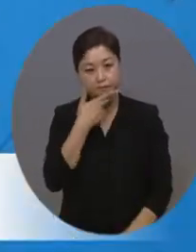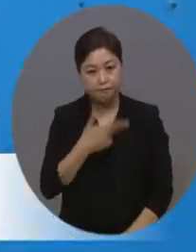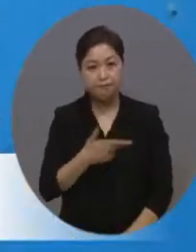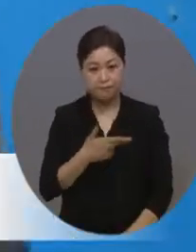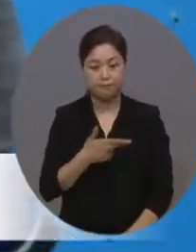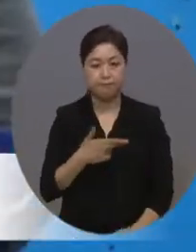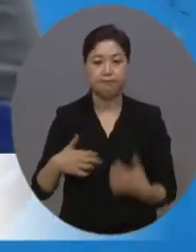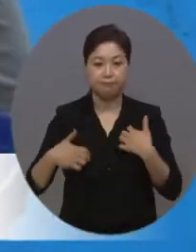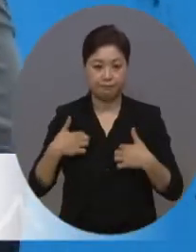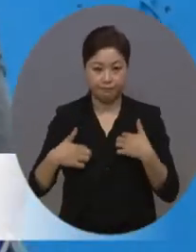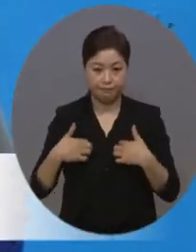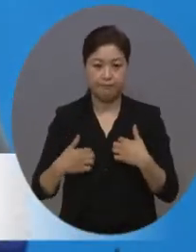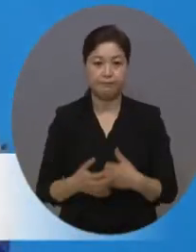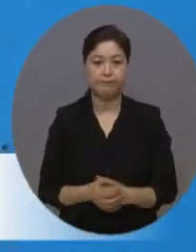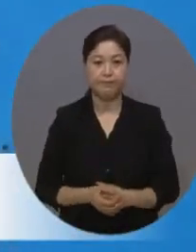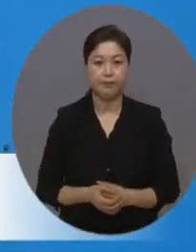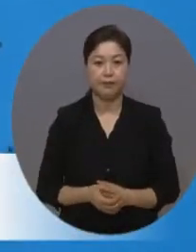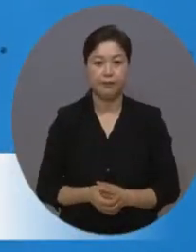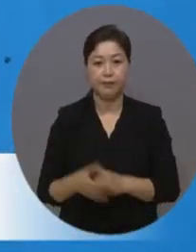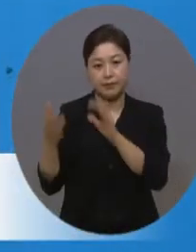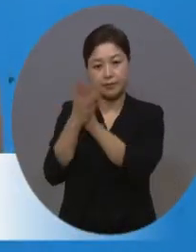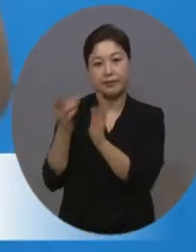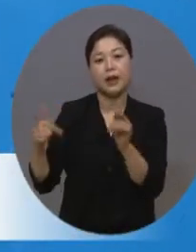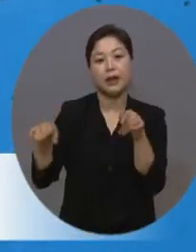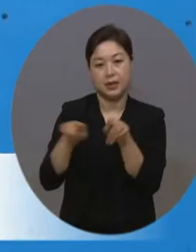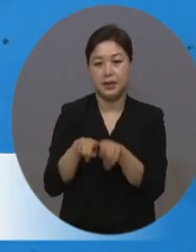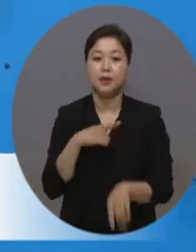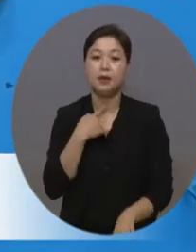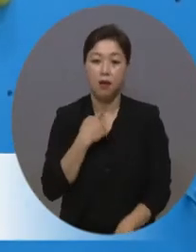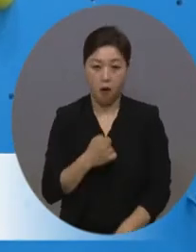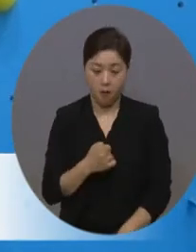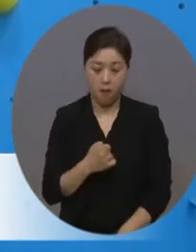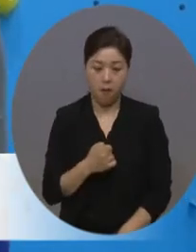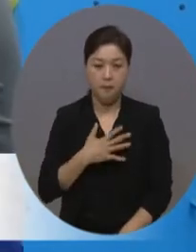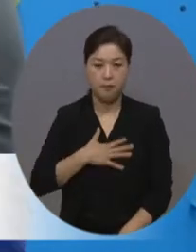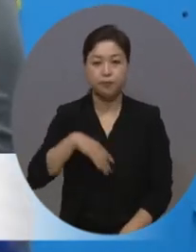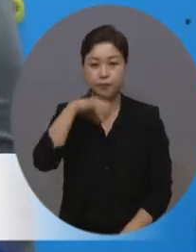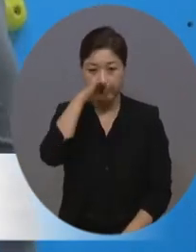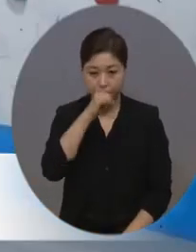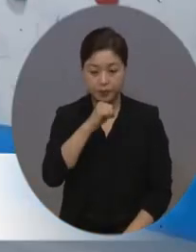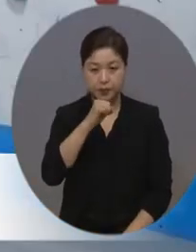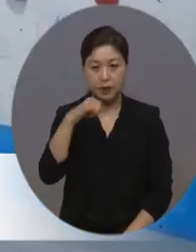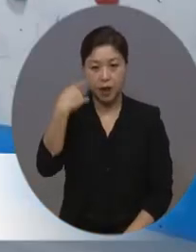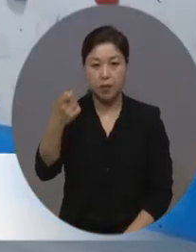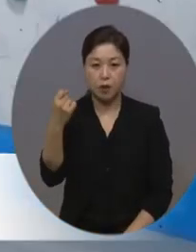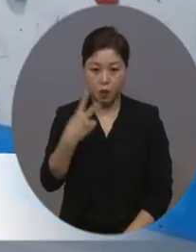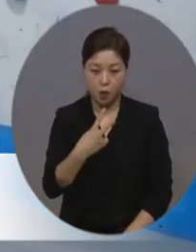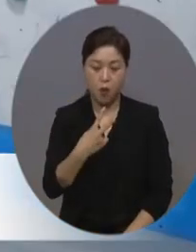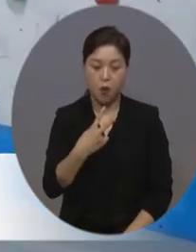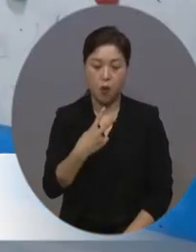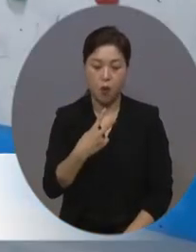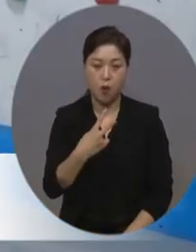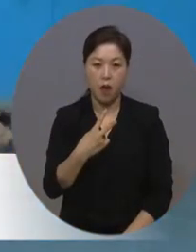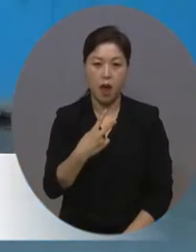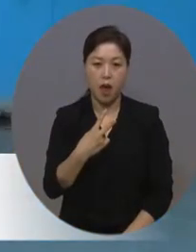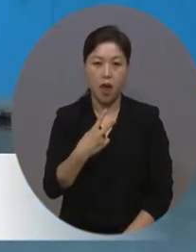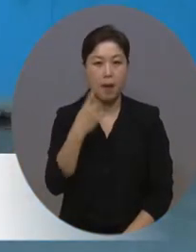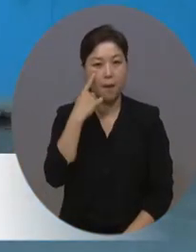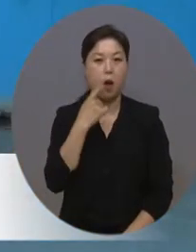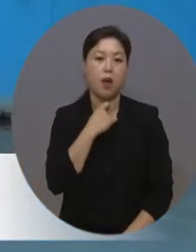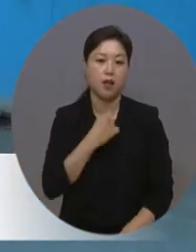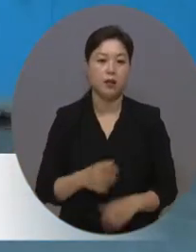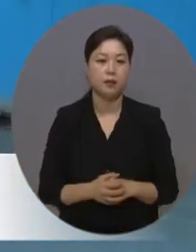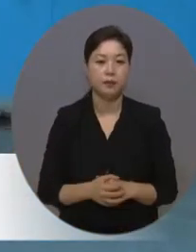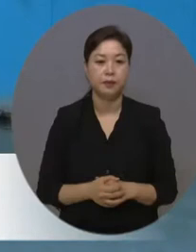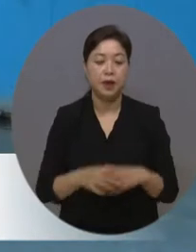너무 재밌어가지고 그 친구들이 나 너무 같이 하니까 너무 기분도 좋고 또 다음에 또 했으면 좋겠어요. 장애